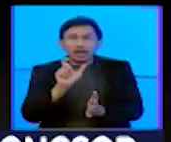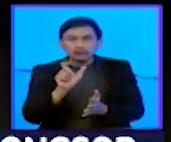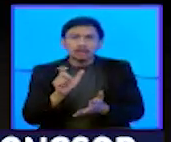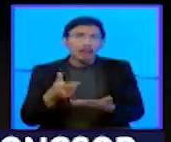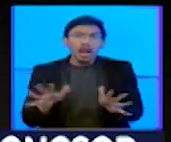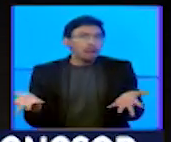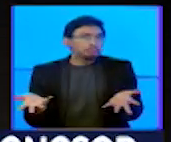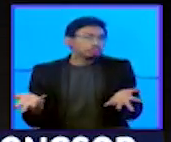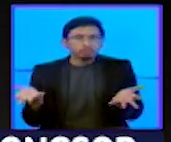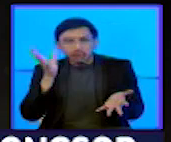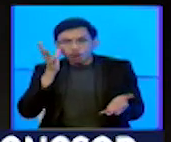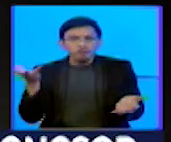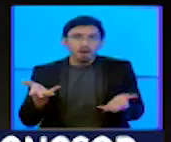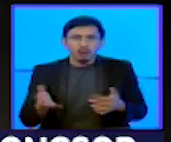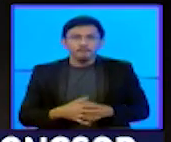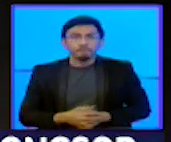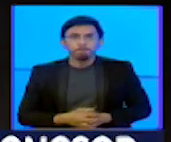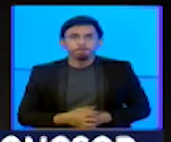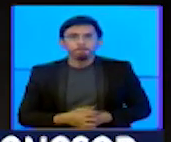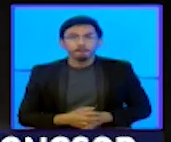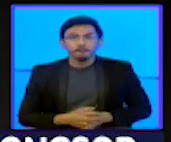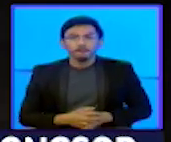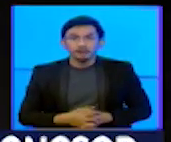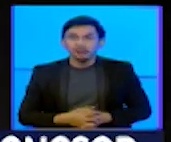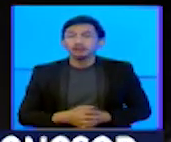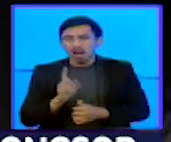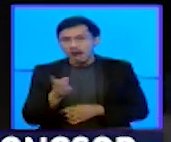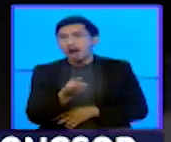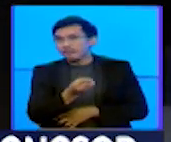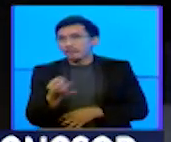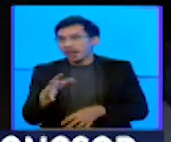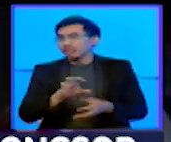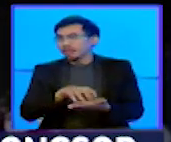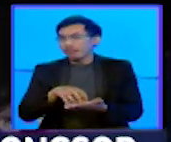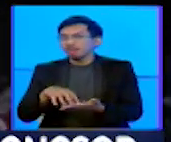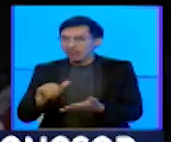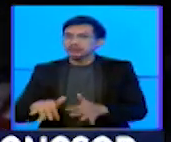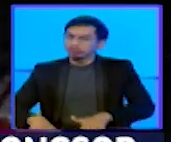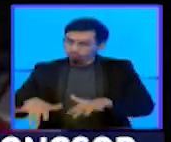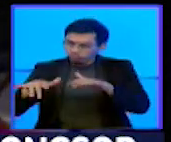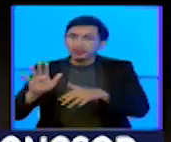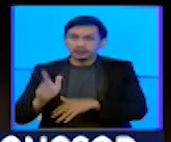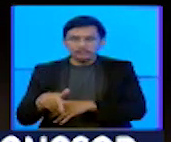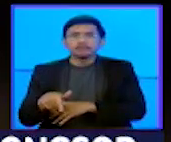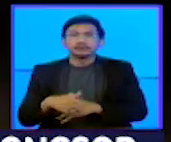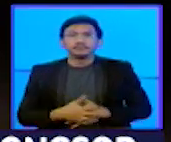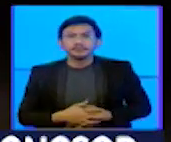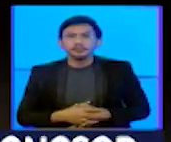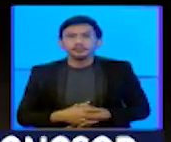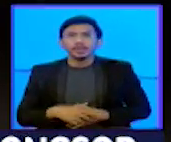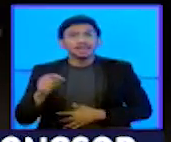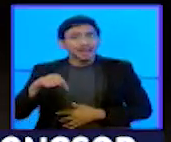Banjir juga membuat listrik di sejumlah wilayah di Manado masih padam. Petugas terus mendata rumah warga yang terendam banjir. Saat